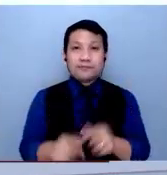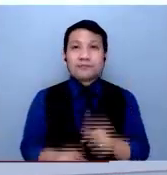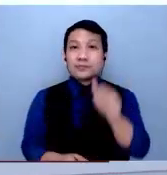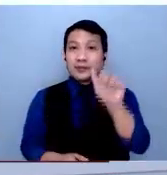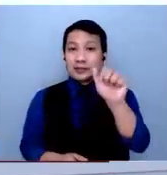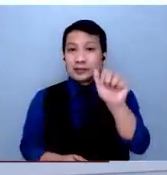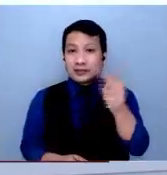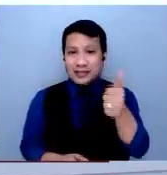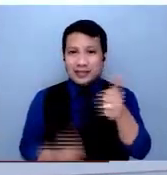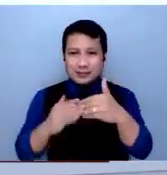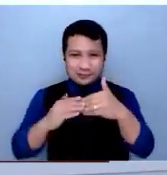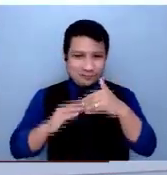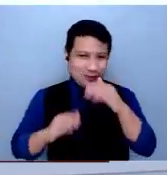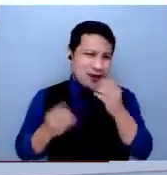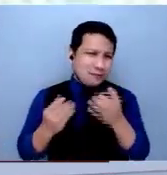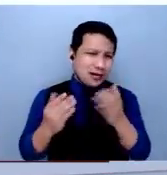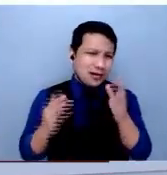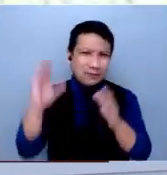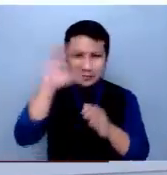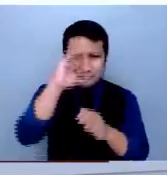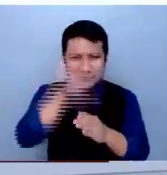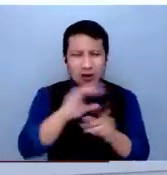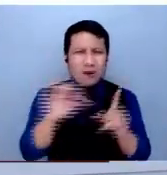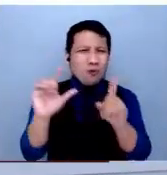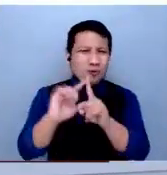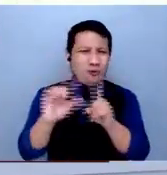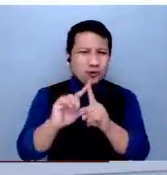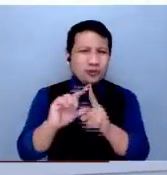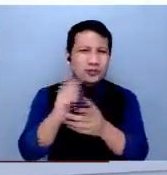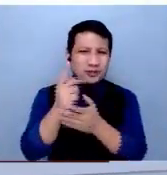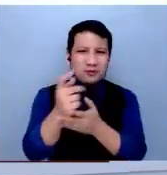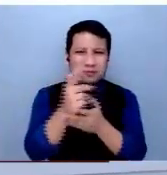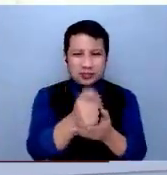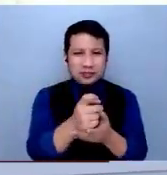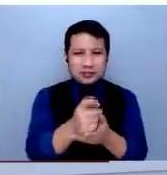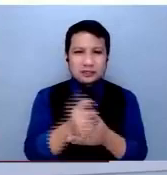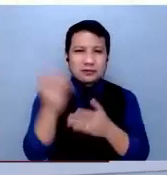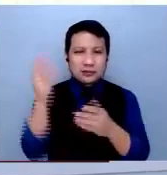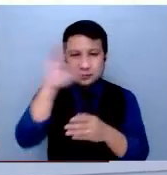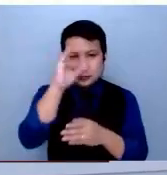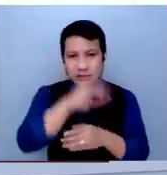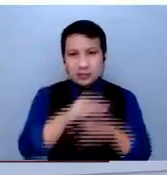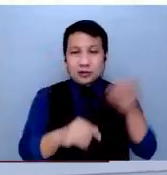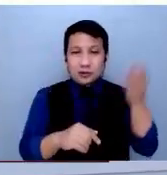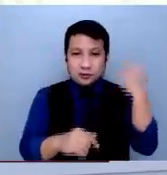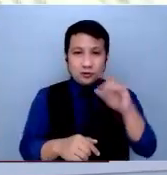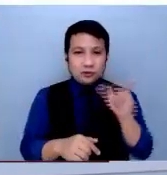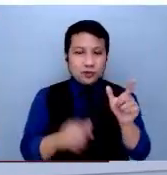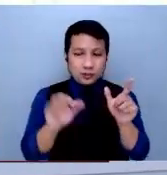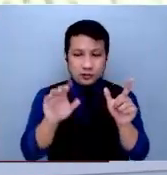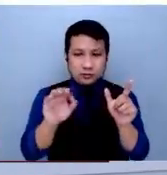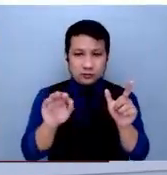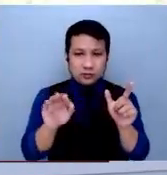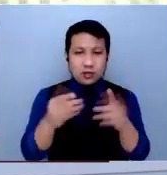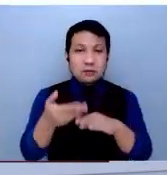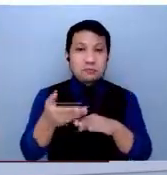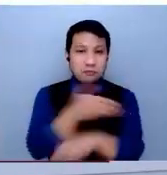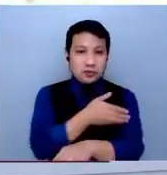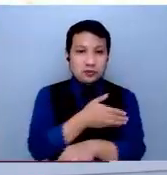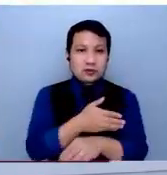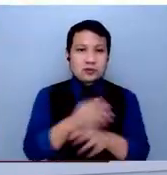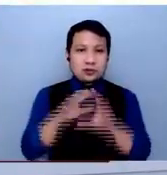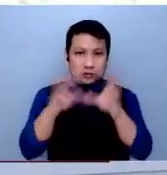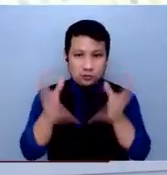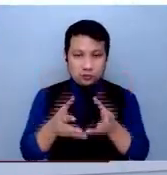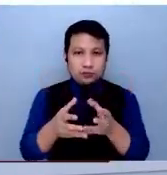namang mas marami ang nagsesearch ng tungkol sa bakuna kung ikukumpara naman noong 2019 o bago naging world news